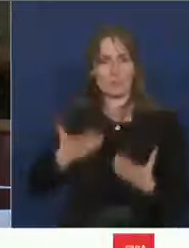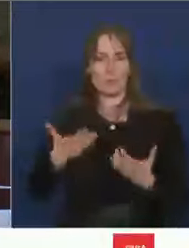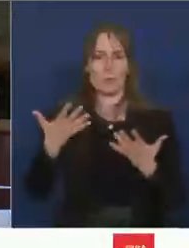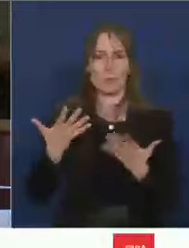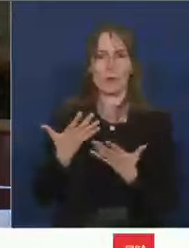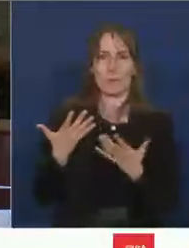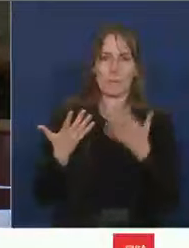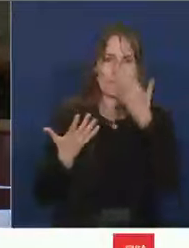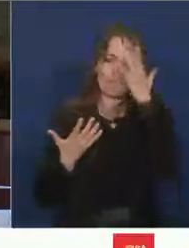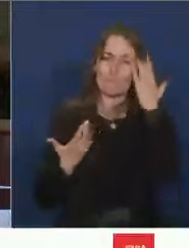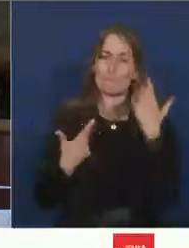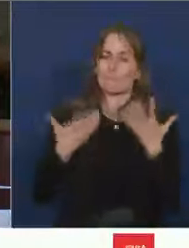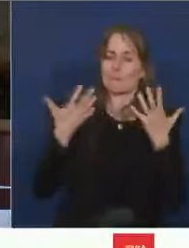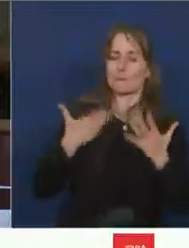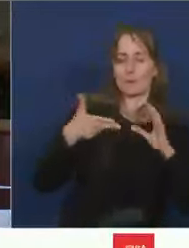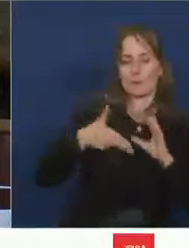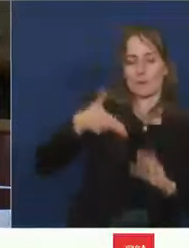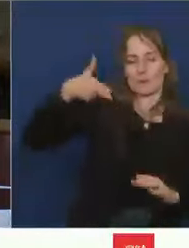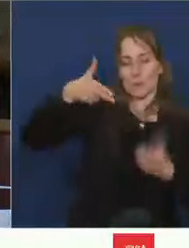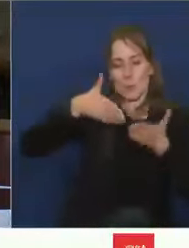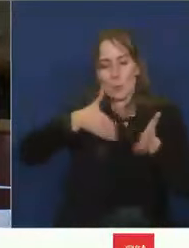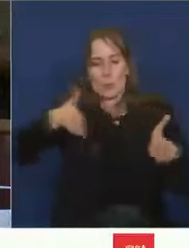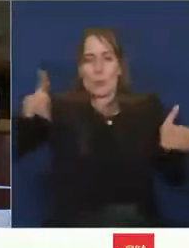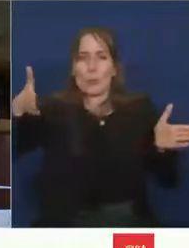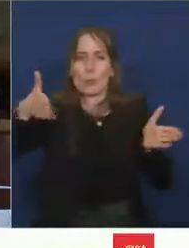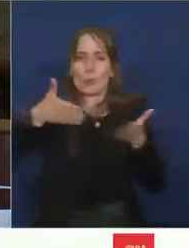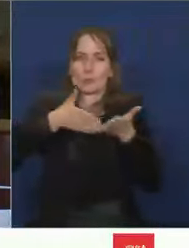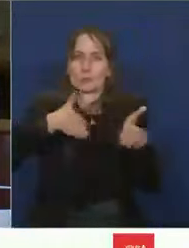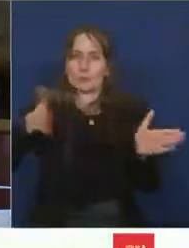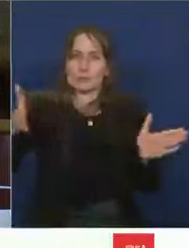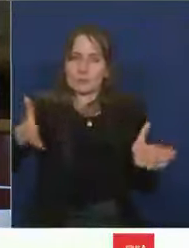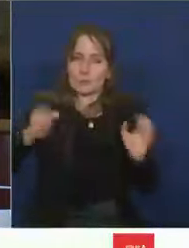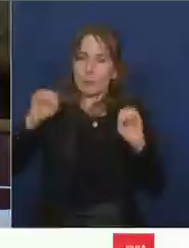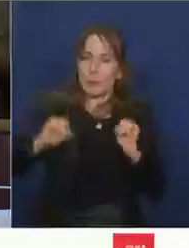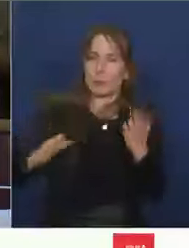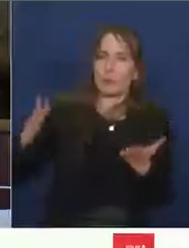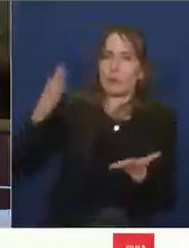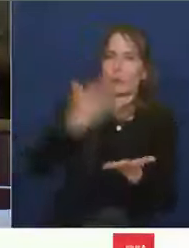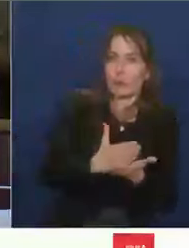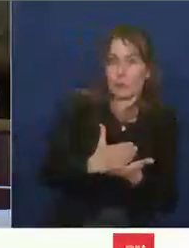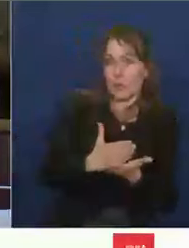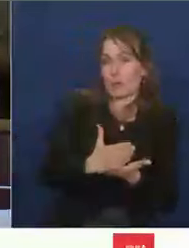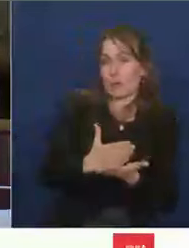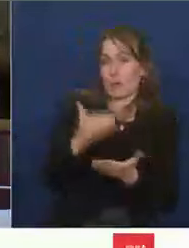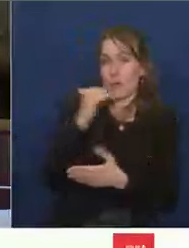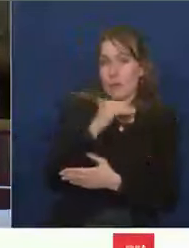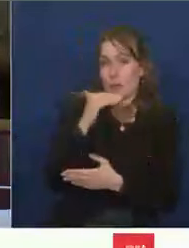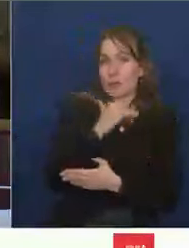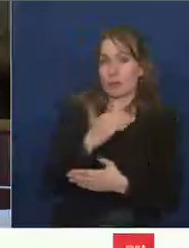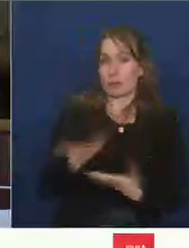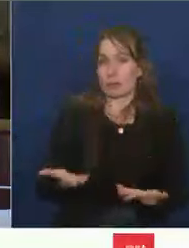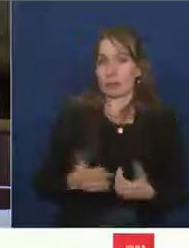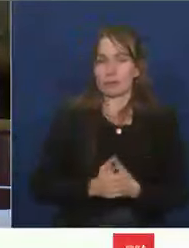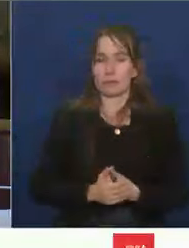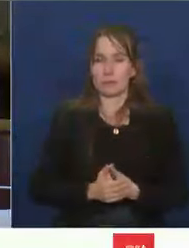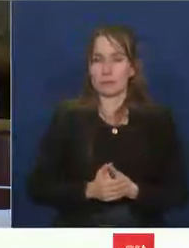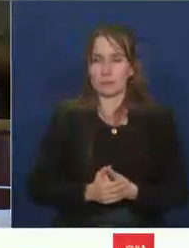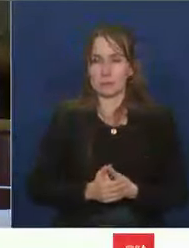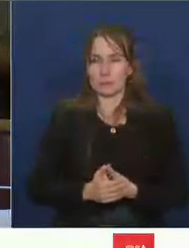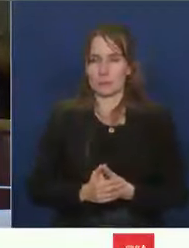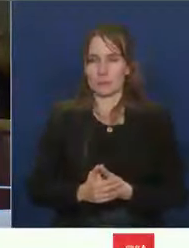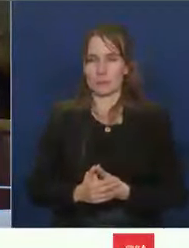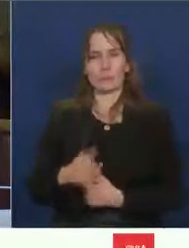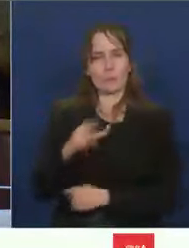vision particulière de cette place et que nous puissions intervenir en cas de difficulté. La police